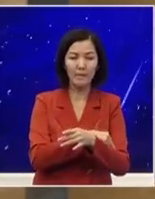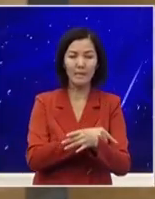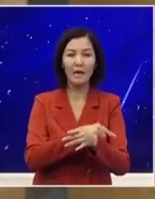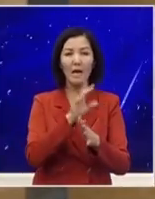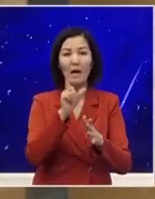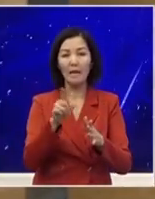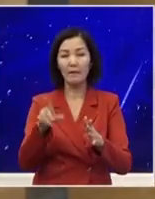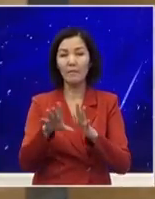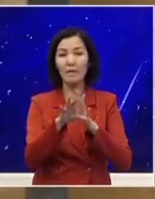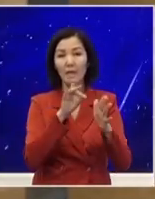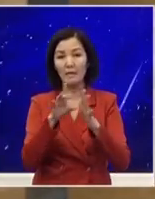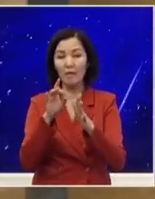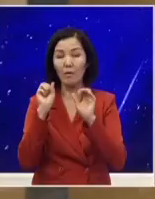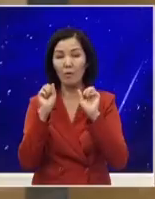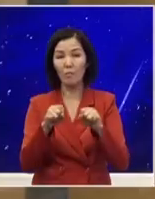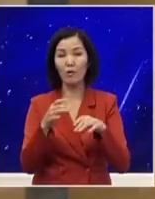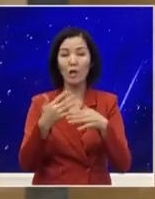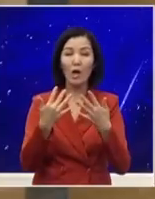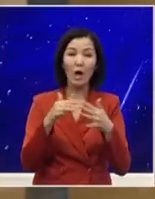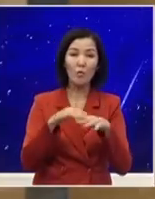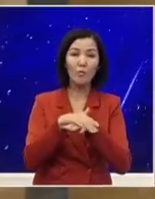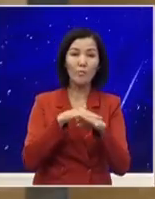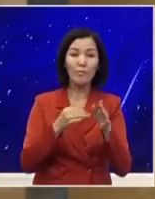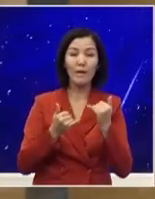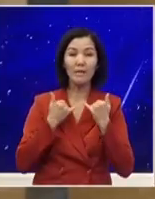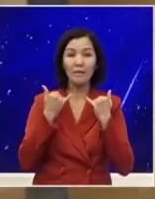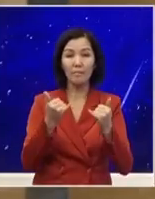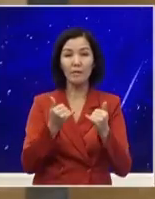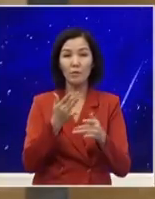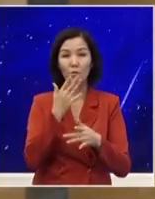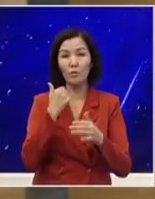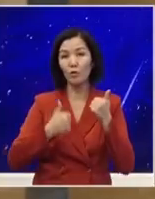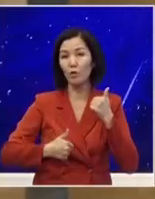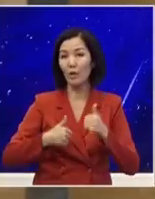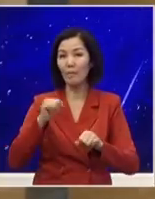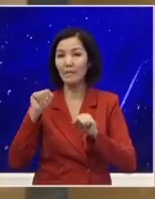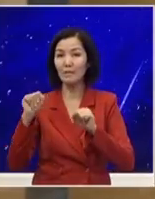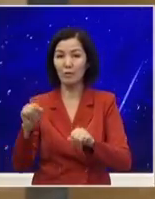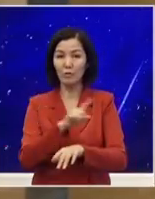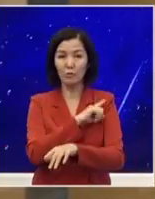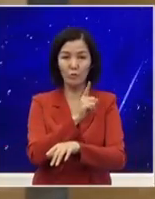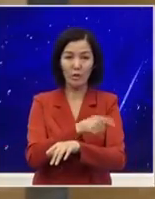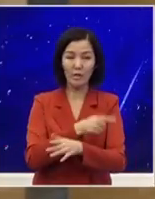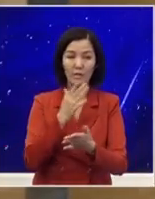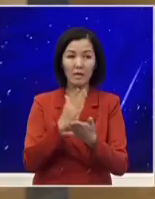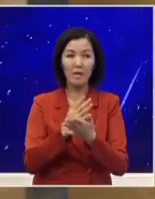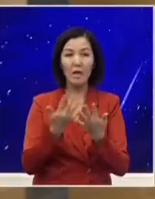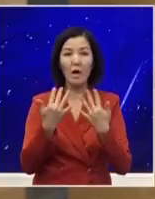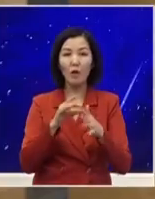өнерінің ошағы болғаны, сол ауылдың мәртебесінің биік болғаны, сол ауылдың ұлттық намысының тереңде жатқаны, сол